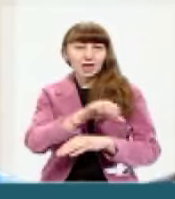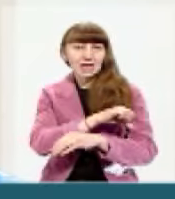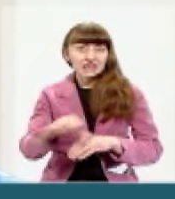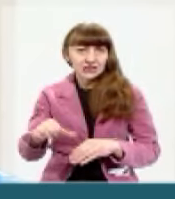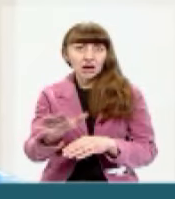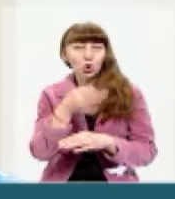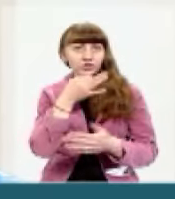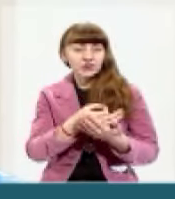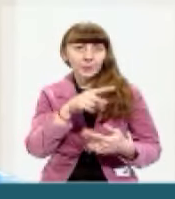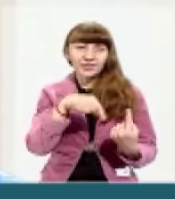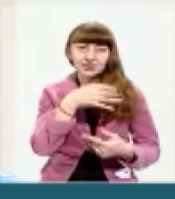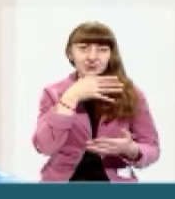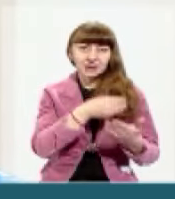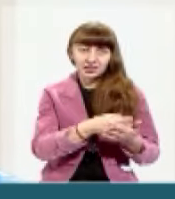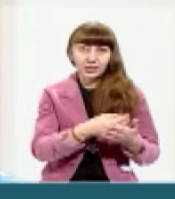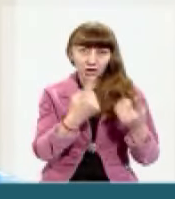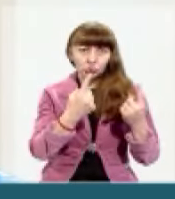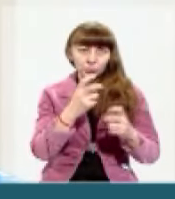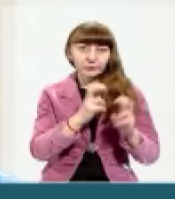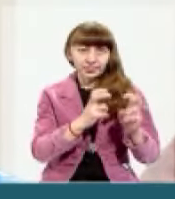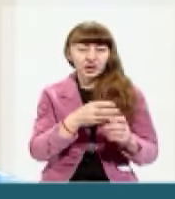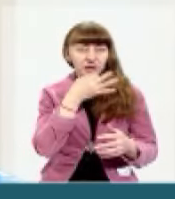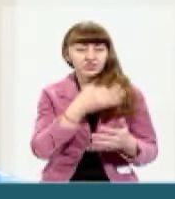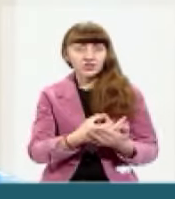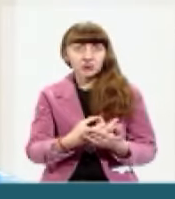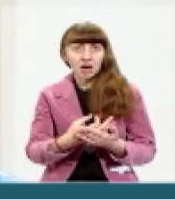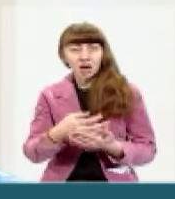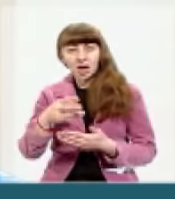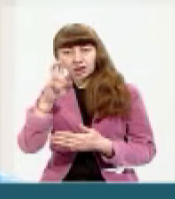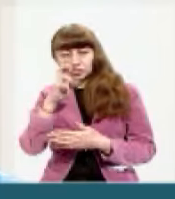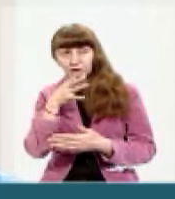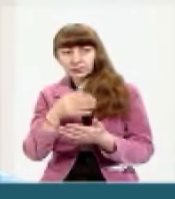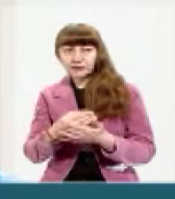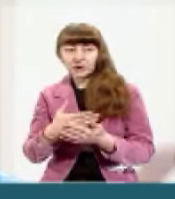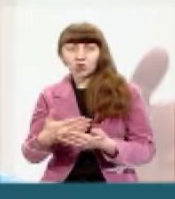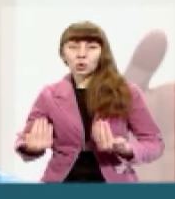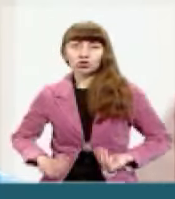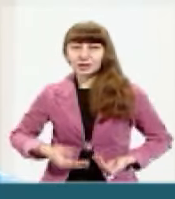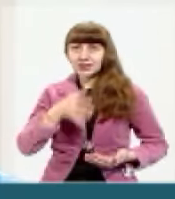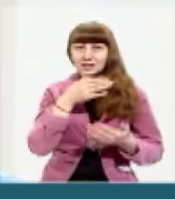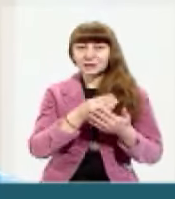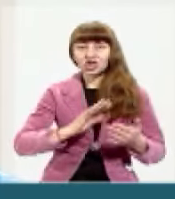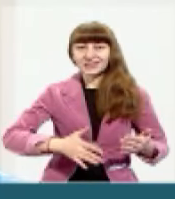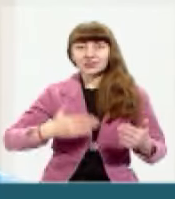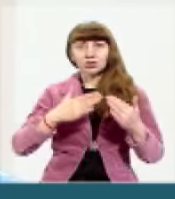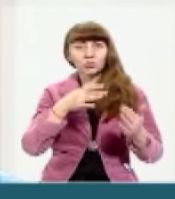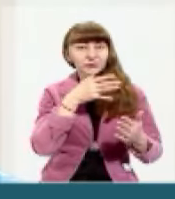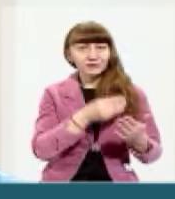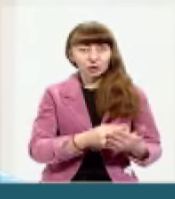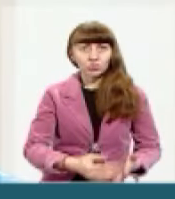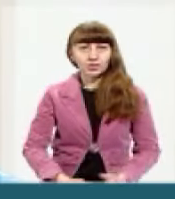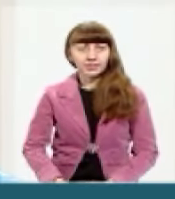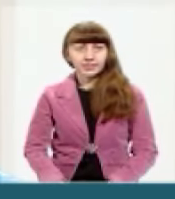ответственность. Бизнес за себя, я говорю, крупный бизнес. Мы свое, жители, каждый сам за